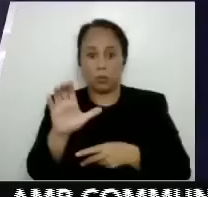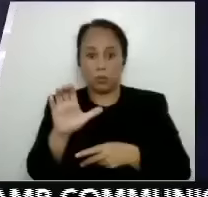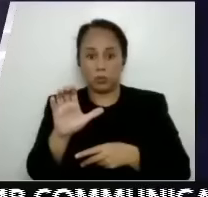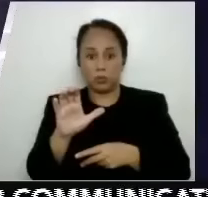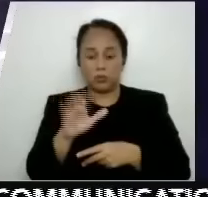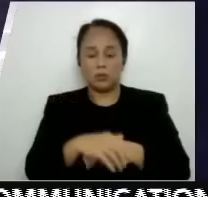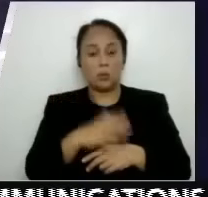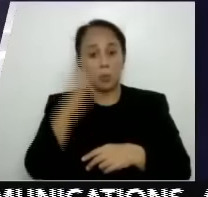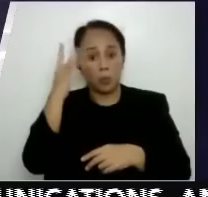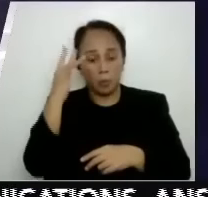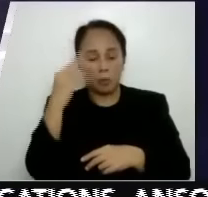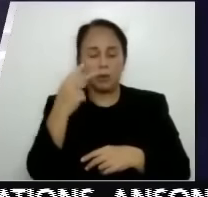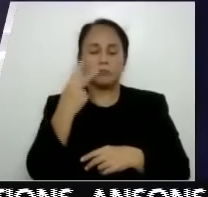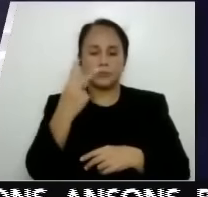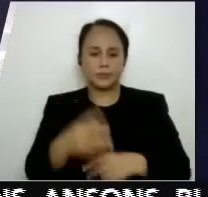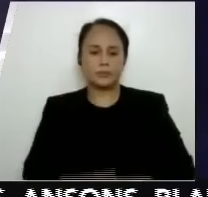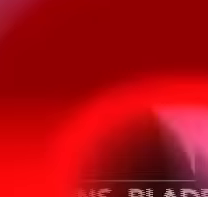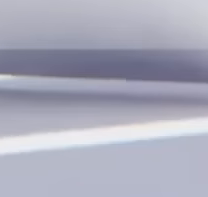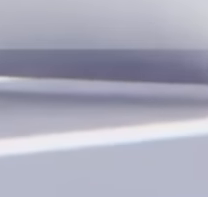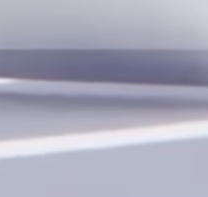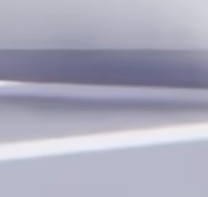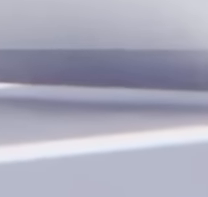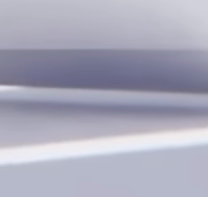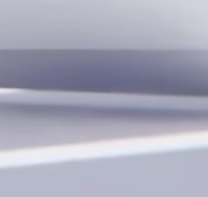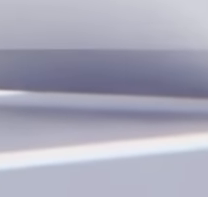Bakit sa pagtutok ni EJ